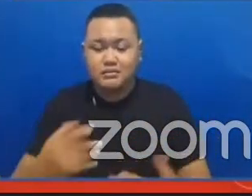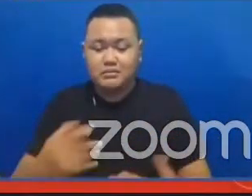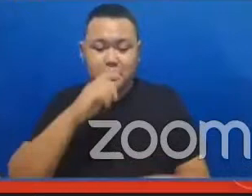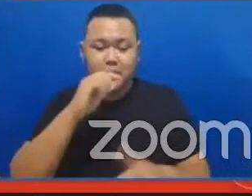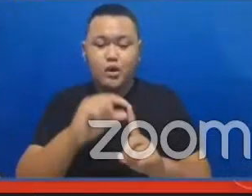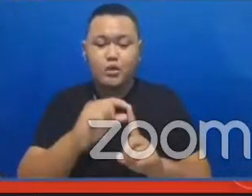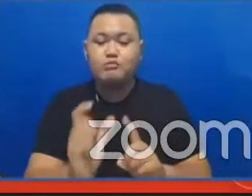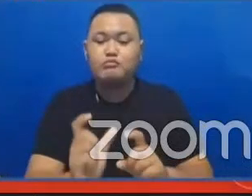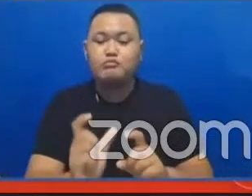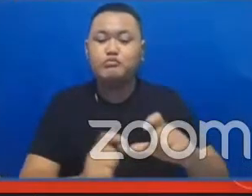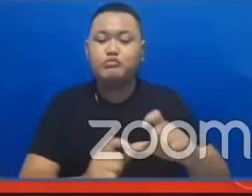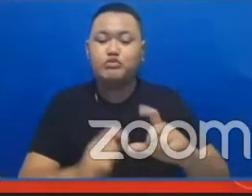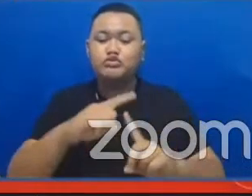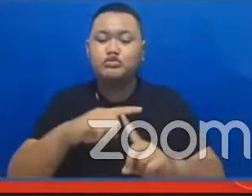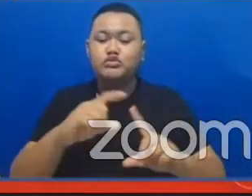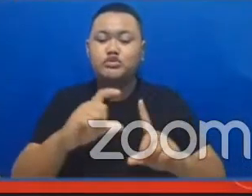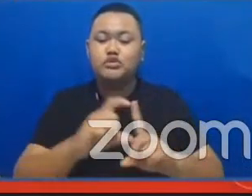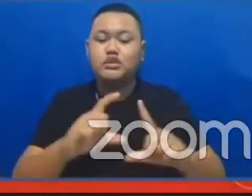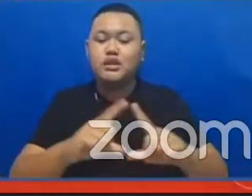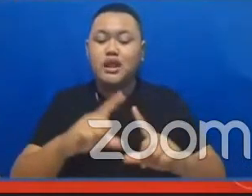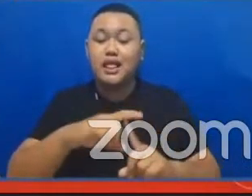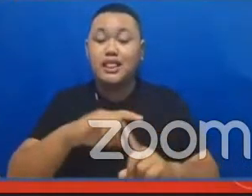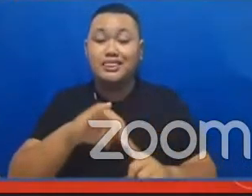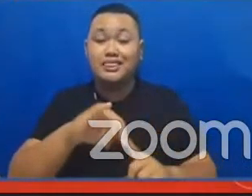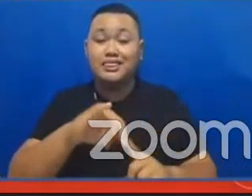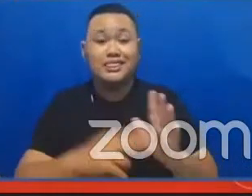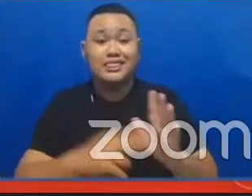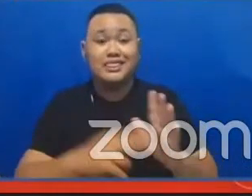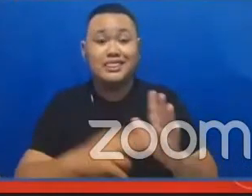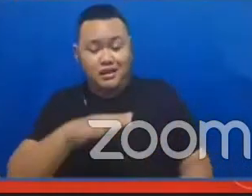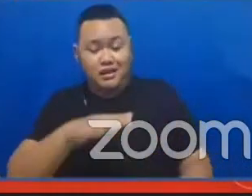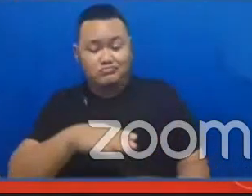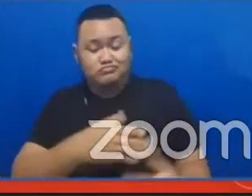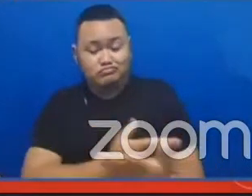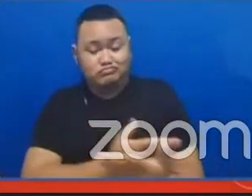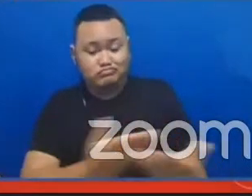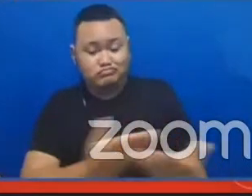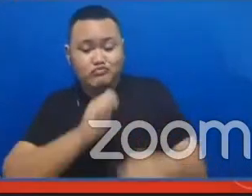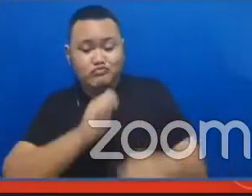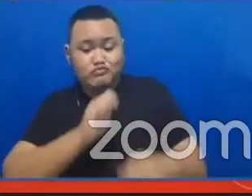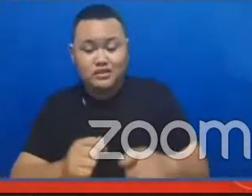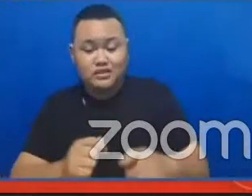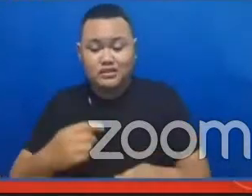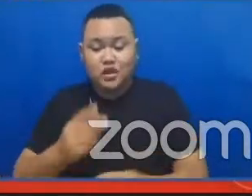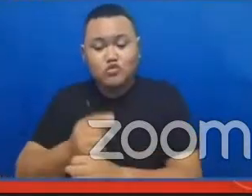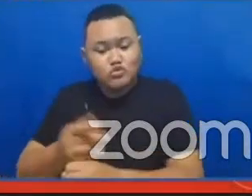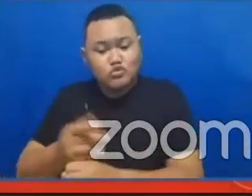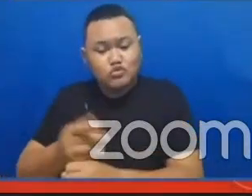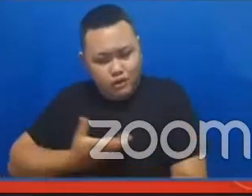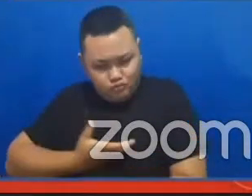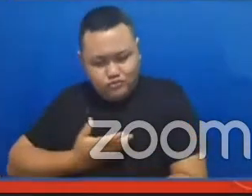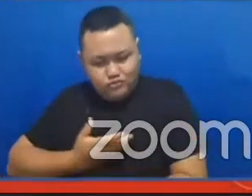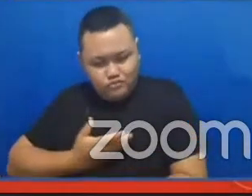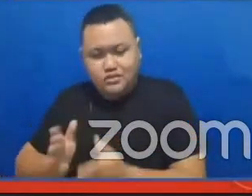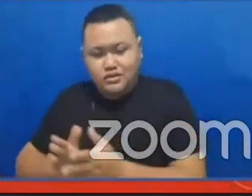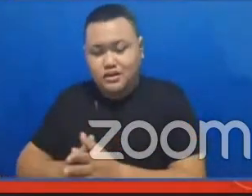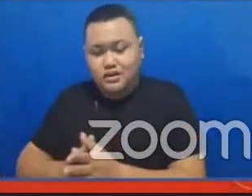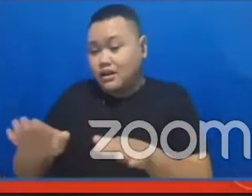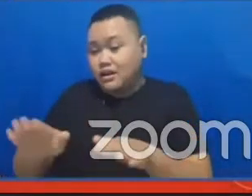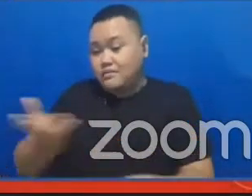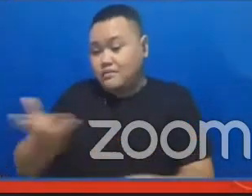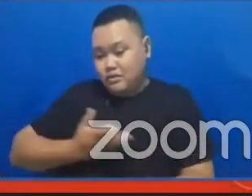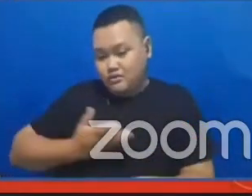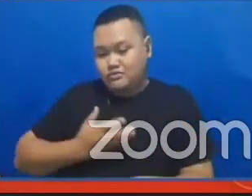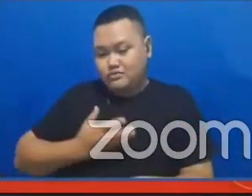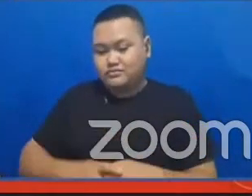Pak Pusdatin, bagaimana dia bisa membuat apa yang diinginkan guru, apa yang diminta oleh siswa kita dalam